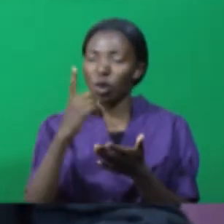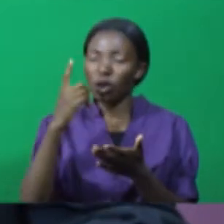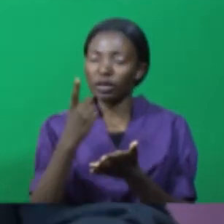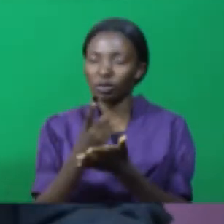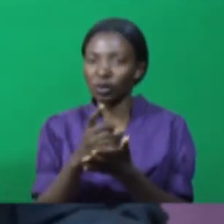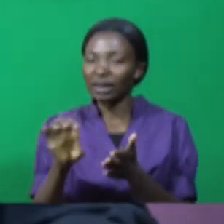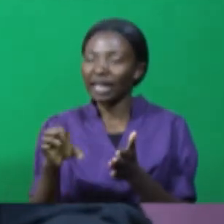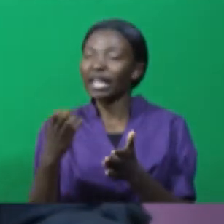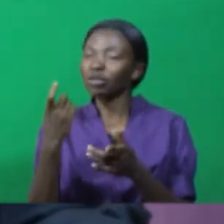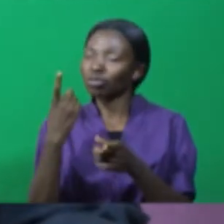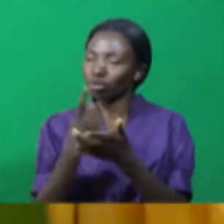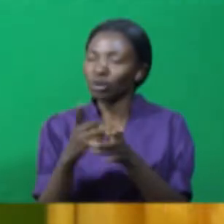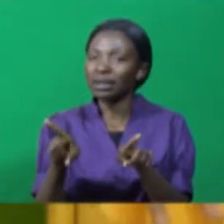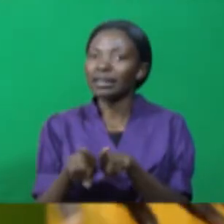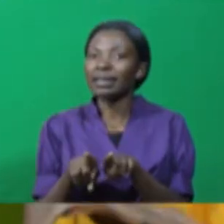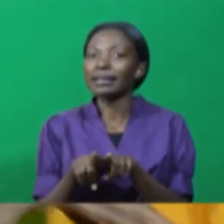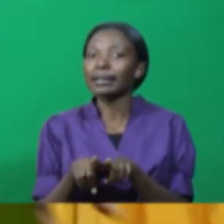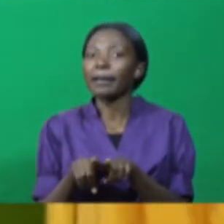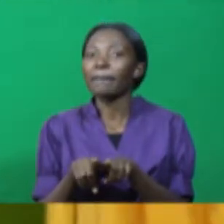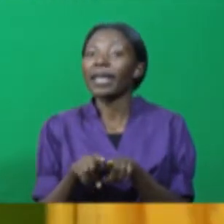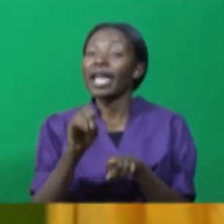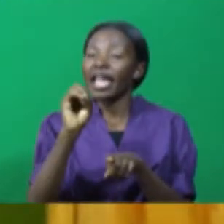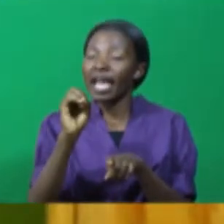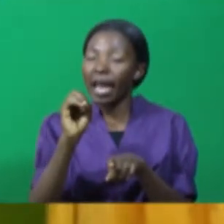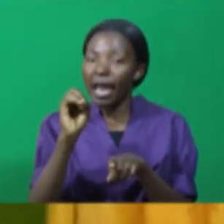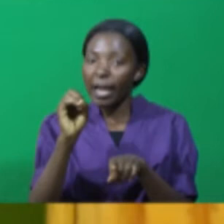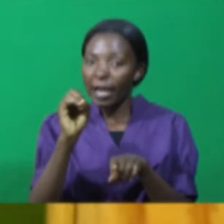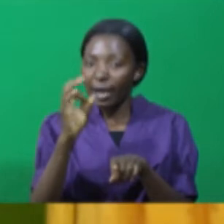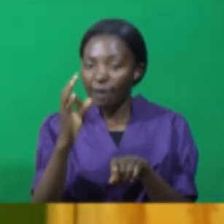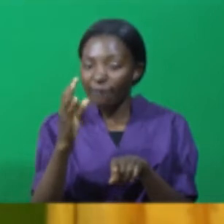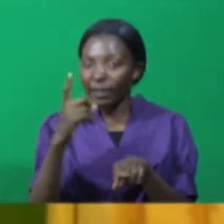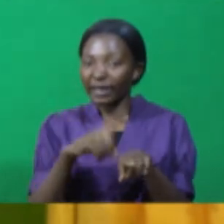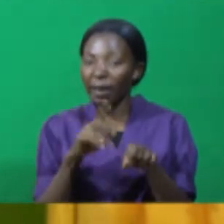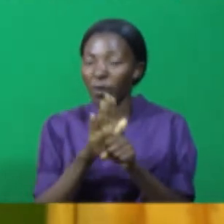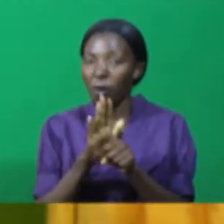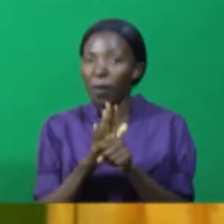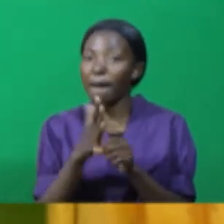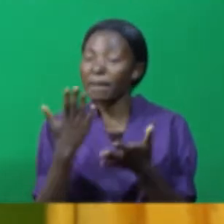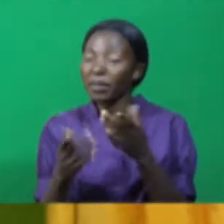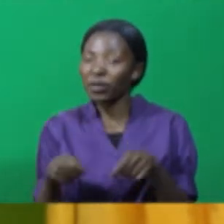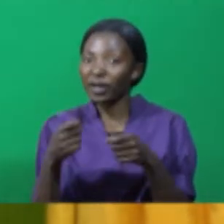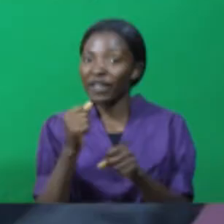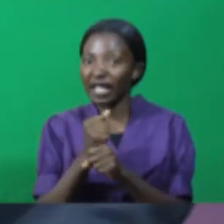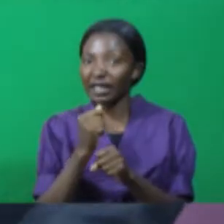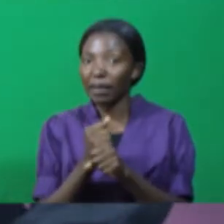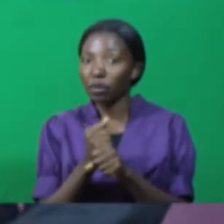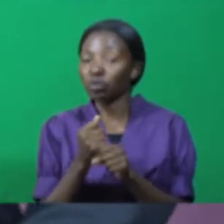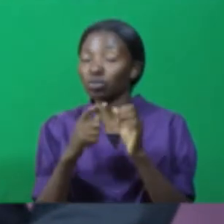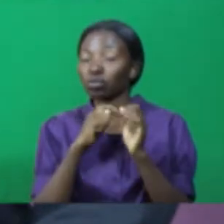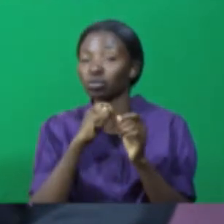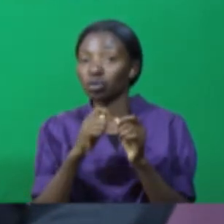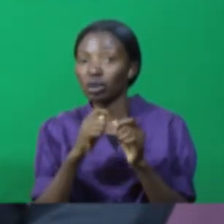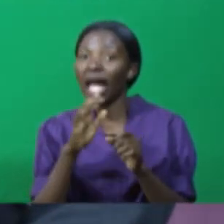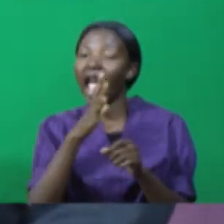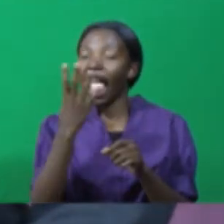anogona kutovadariro inguva chete kastori tikada tichiti kana pa verse rega rega tichipa demiedzaniso iririyo unoziva kuti ndine friend of